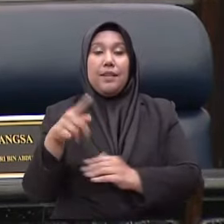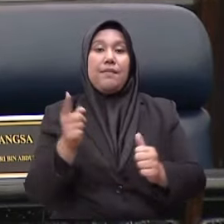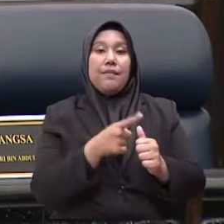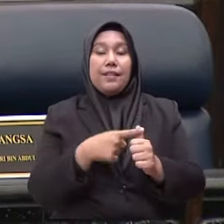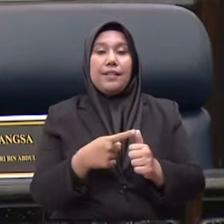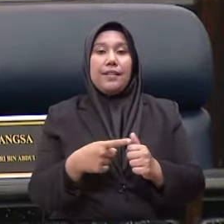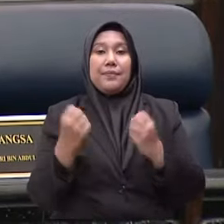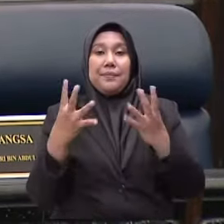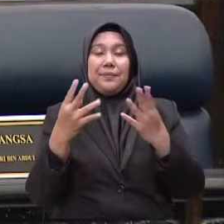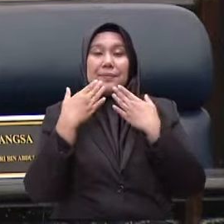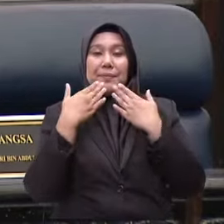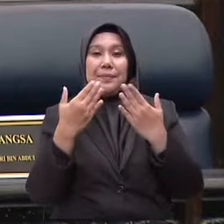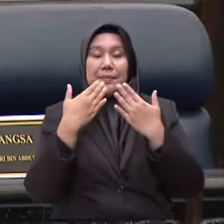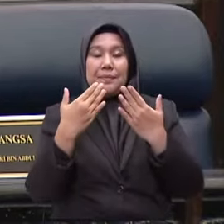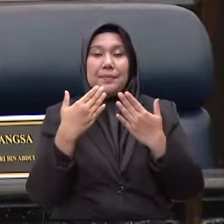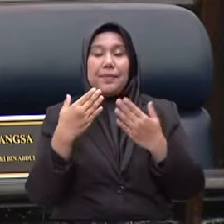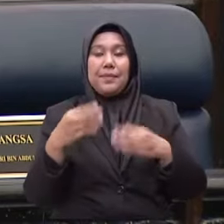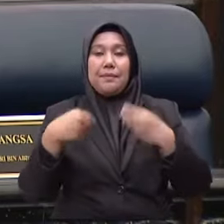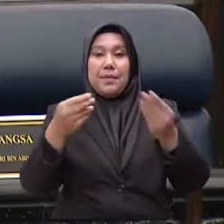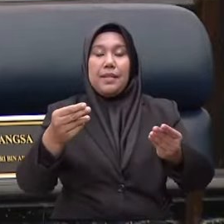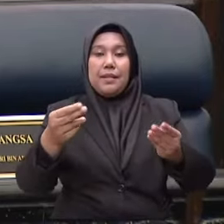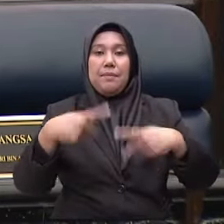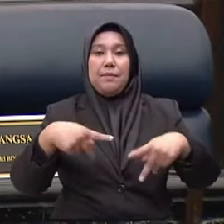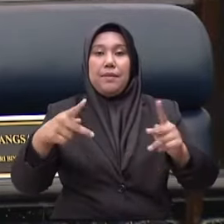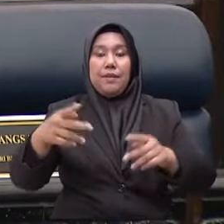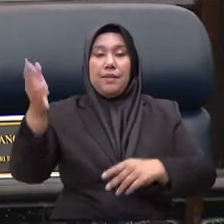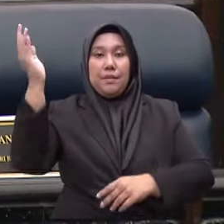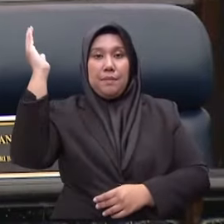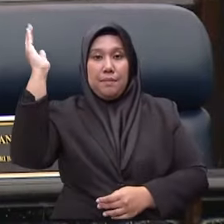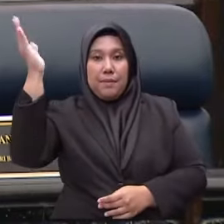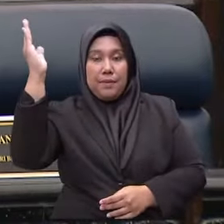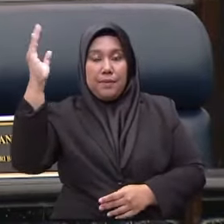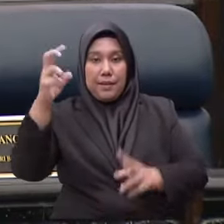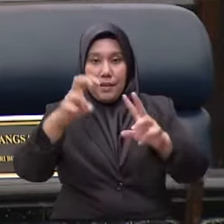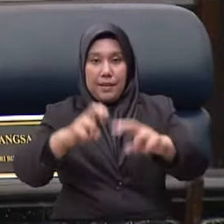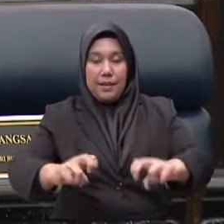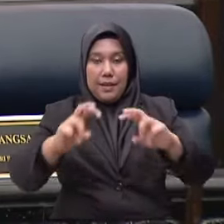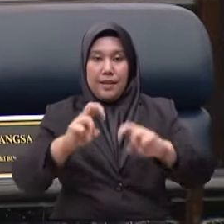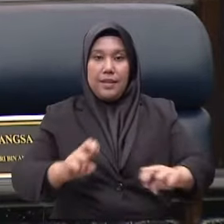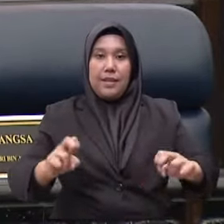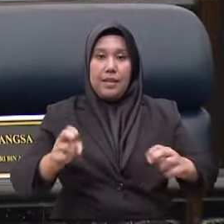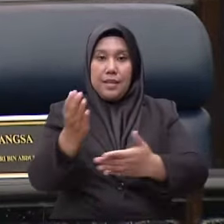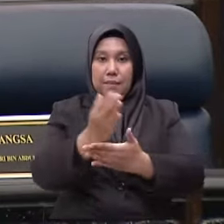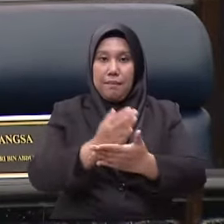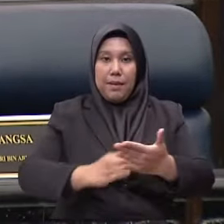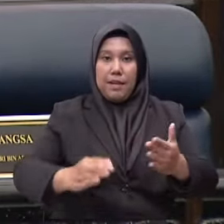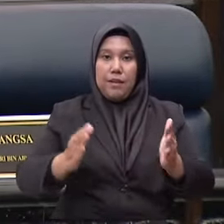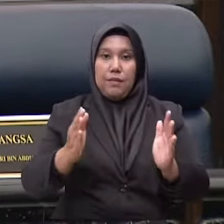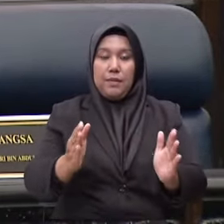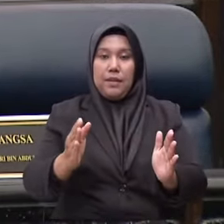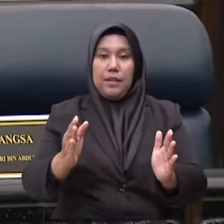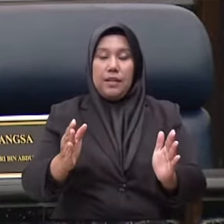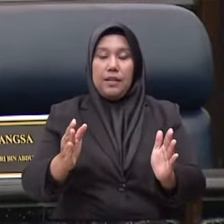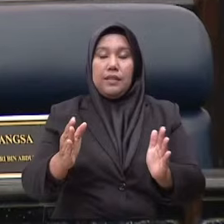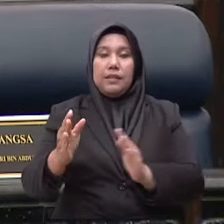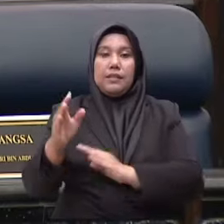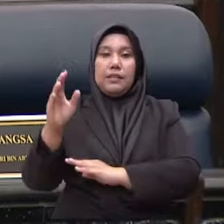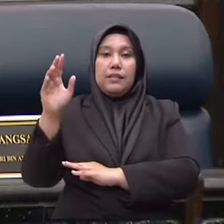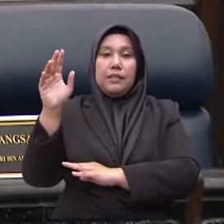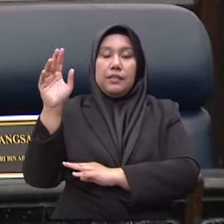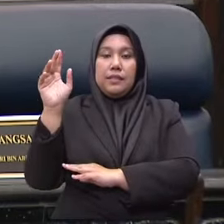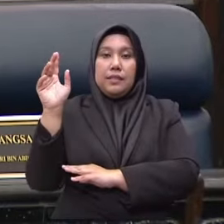k diberi peluang untuk membahaskan kajian separuh penggal RMK 12 ini sebelum itu saya